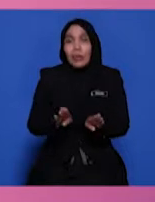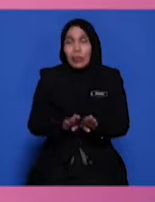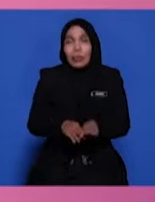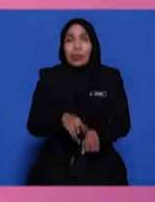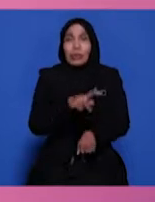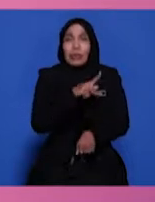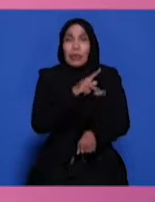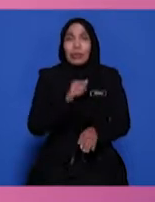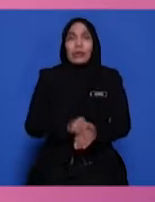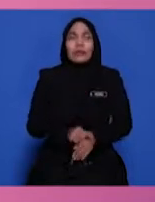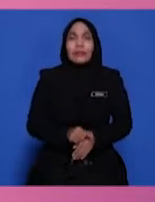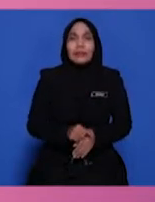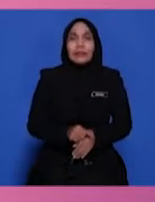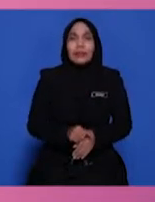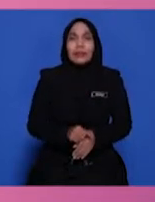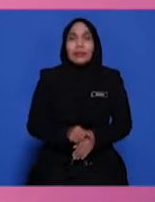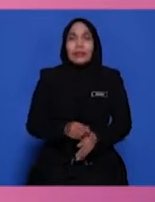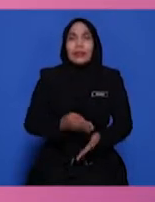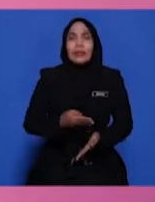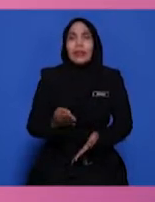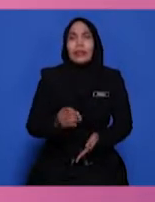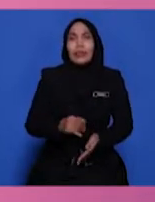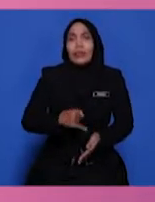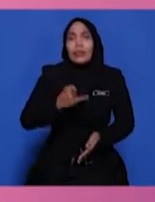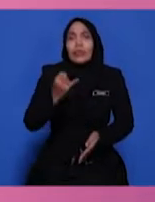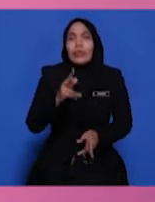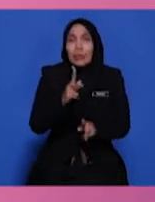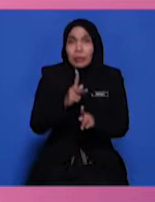wang untuk pendidikan anak-anak sebanyak